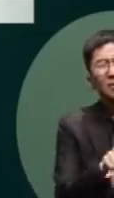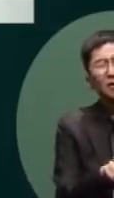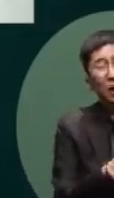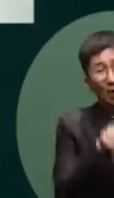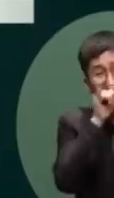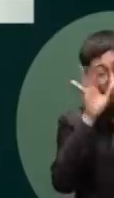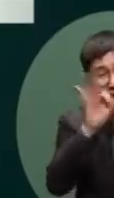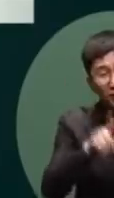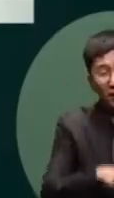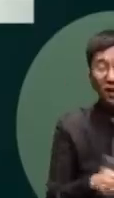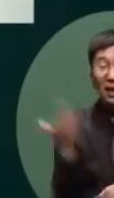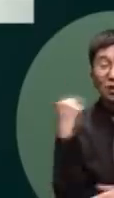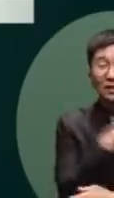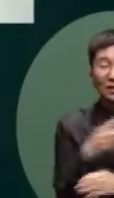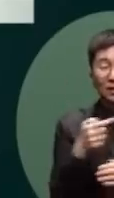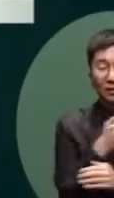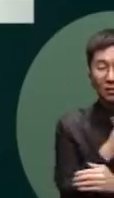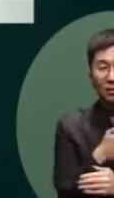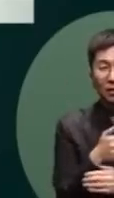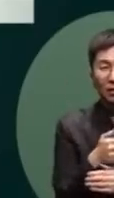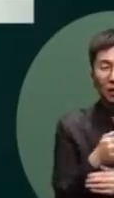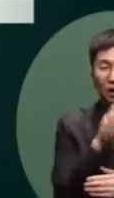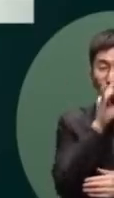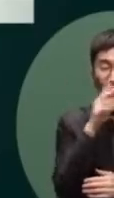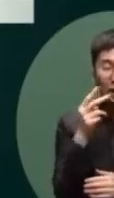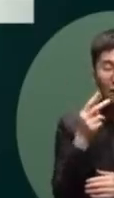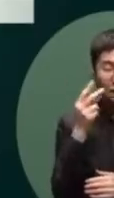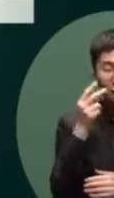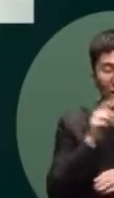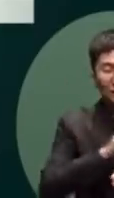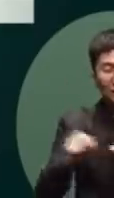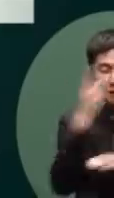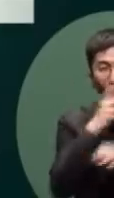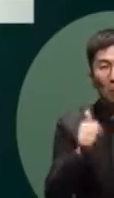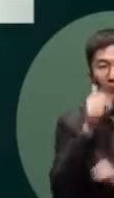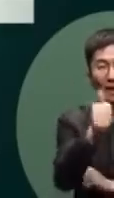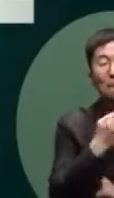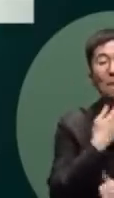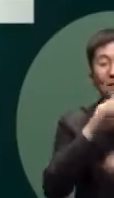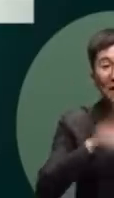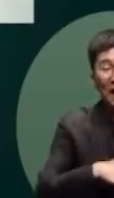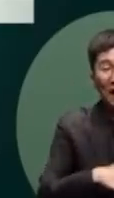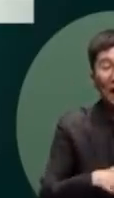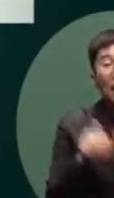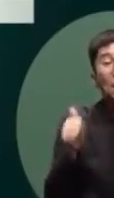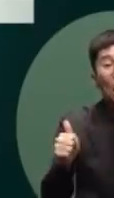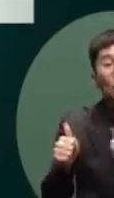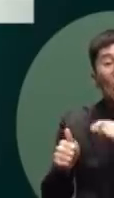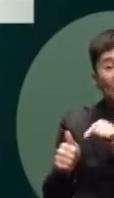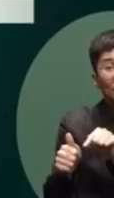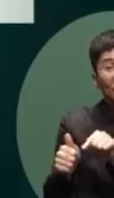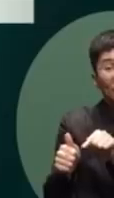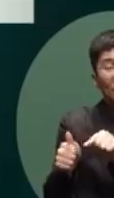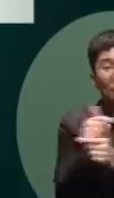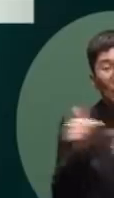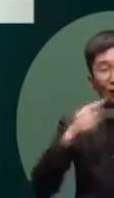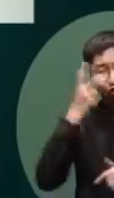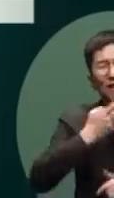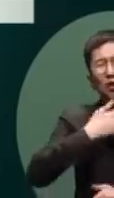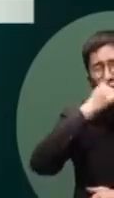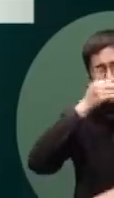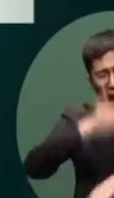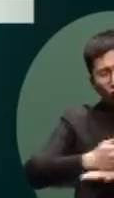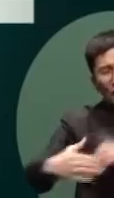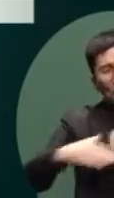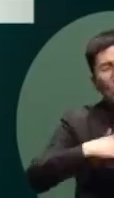제가 중앙지검장 때 법관에 대해서 많이 수사하고 기소해서 나중에 보복당할지 모른다는 그런